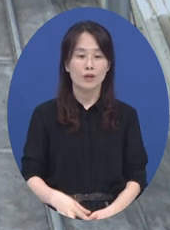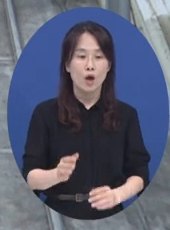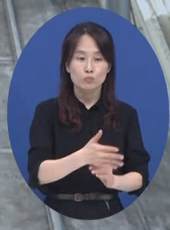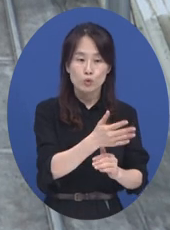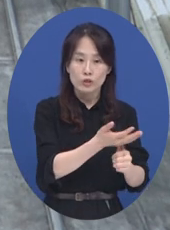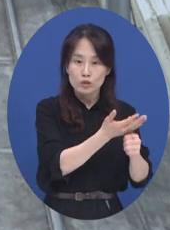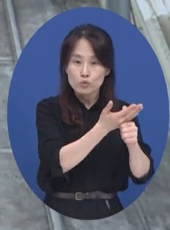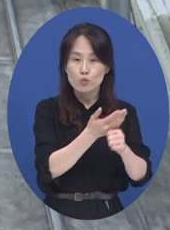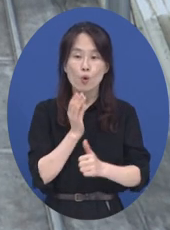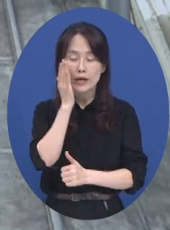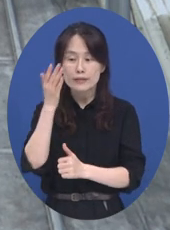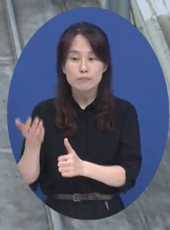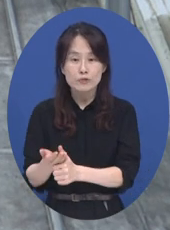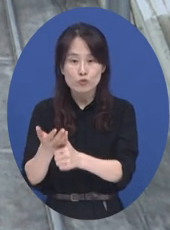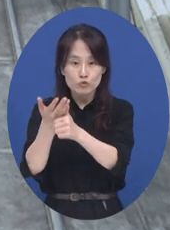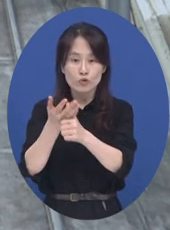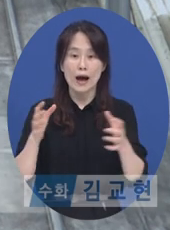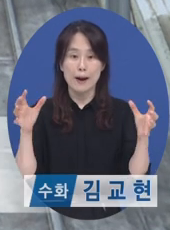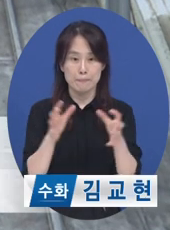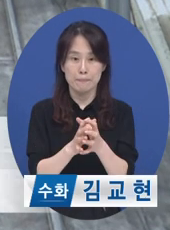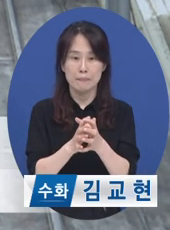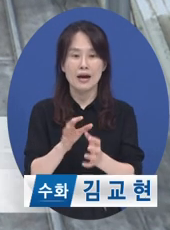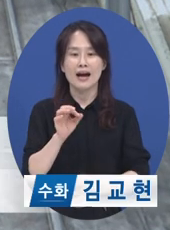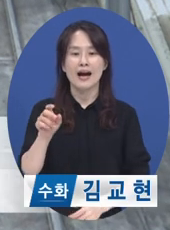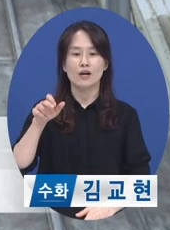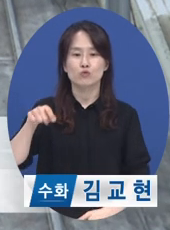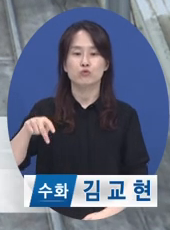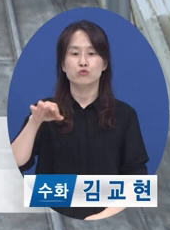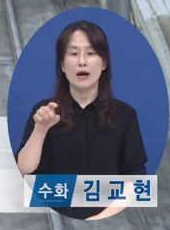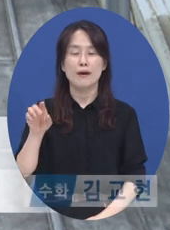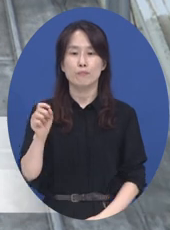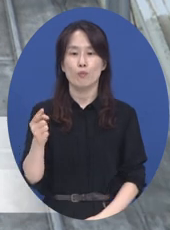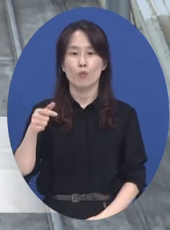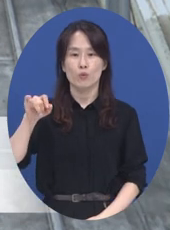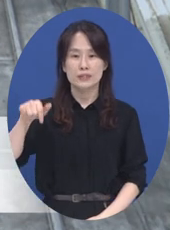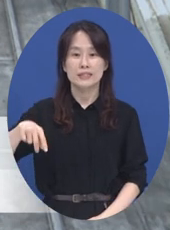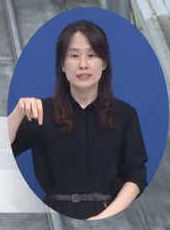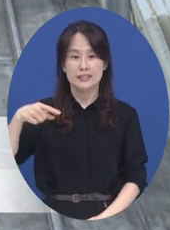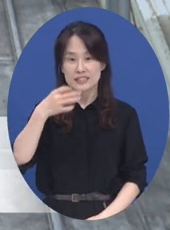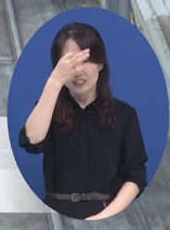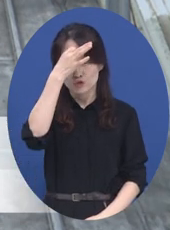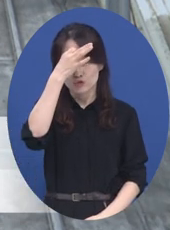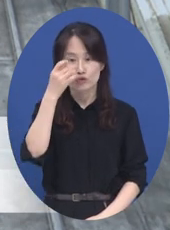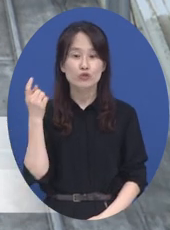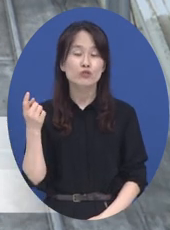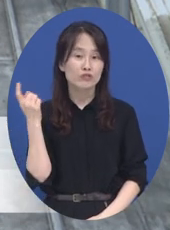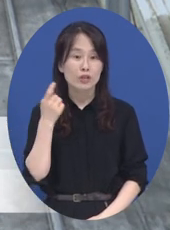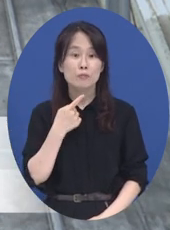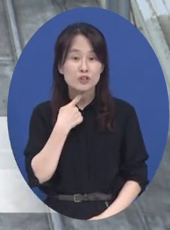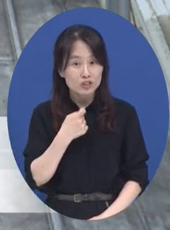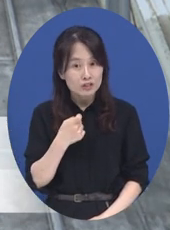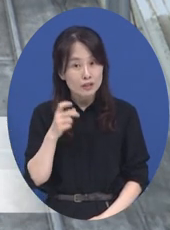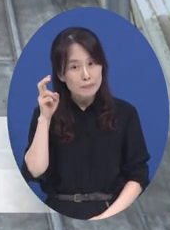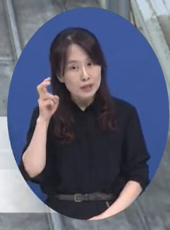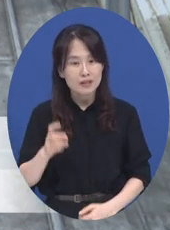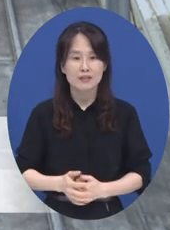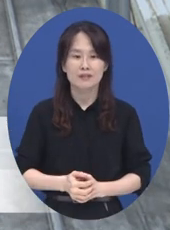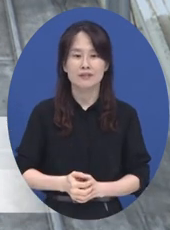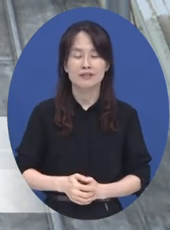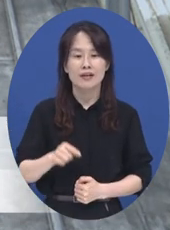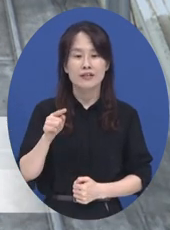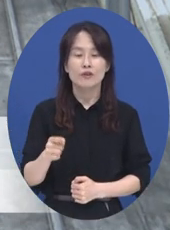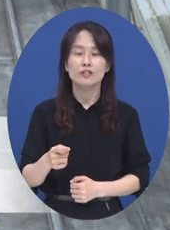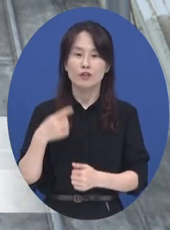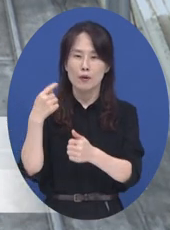물고기 양식과 입체서 수경 재배를 결합한 아쿠아포닉스 기술이라고 하면 아직 좀 생소하실 텐데요. 경기도에서 아쿠아포닉스